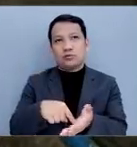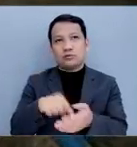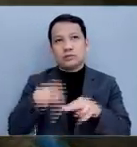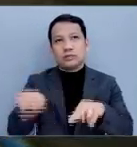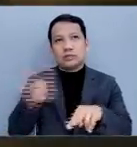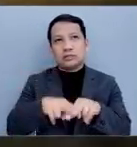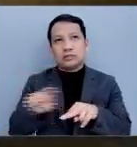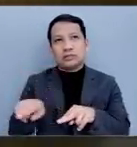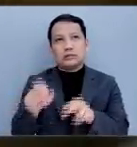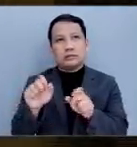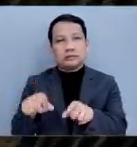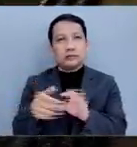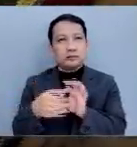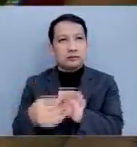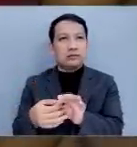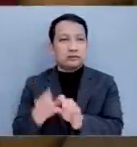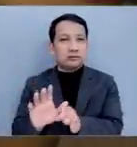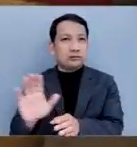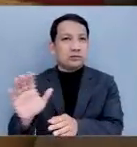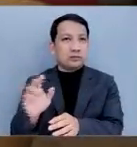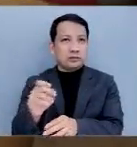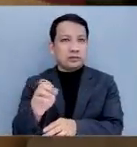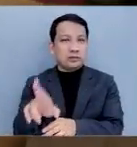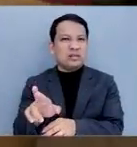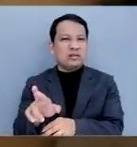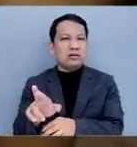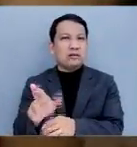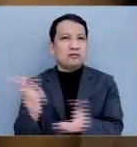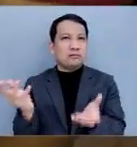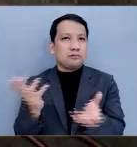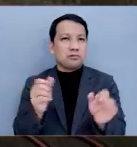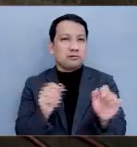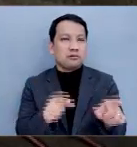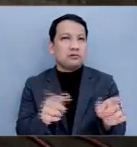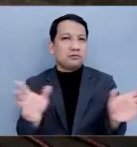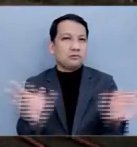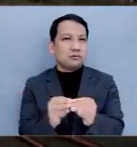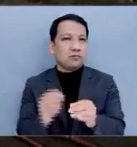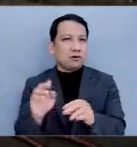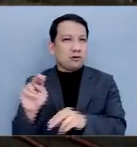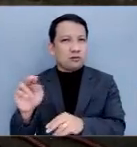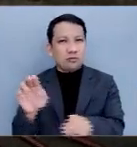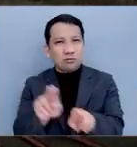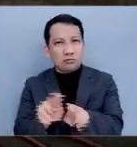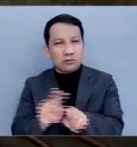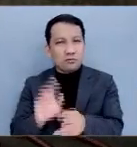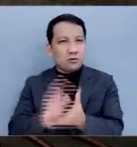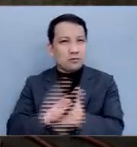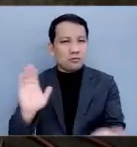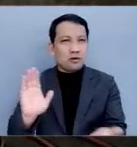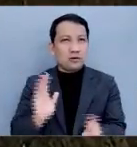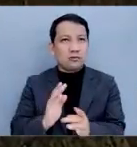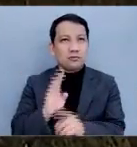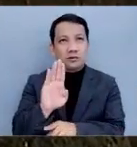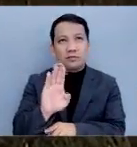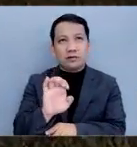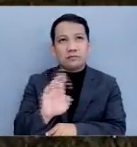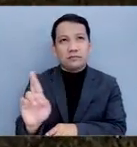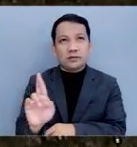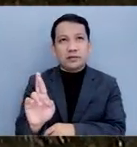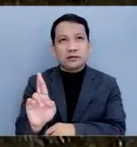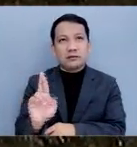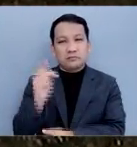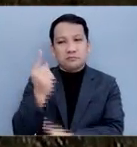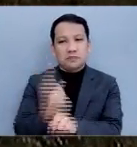presyuan sa ilang tangke nito sa Metro Manila. Ayon sa ilang retailer, karaniwang tumataas ang presyo tuwing Burr months. Kaya